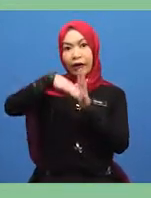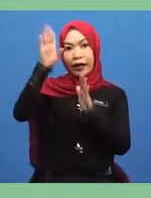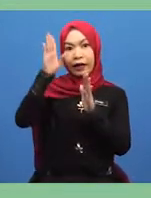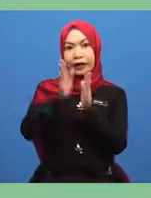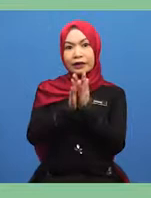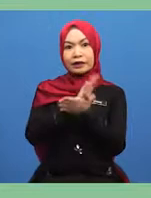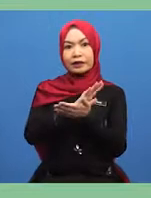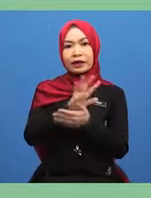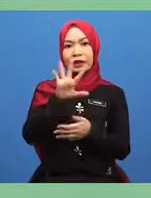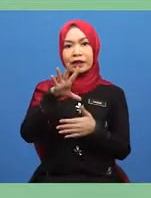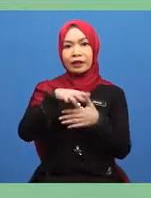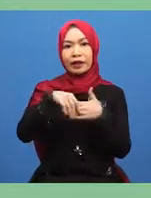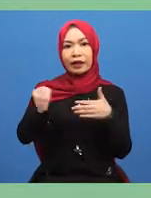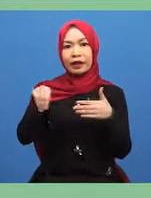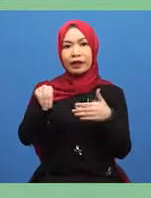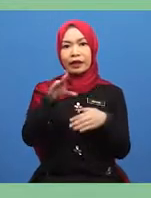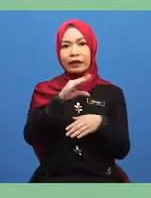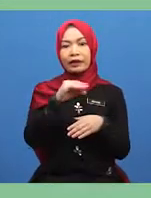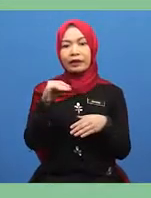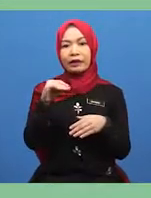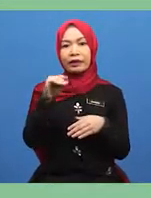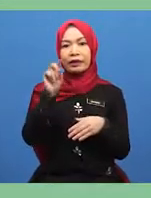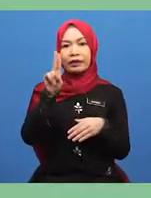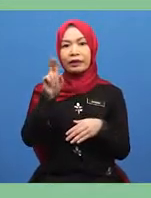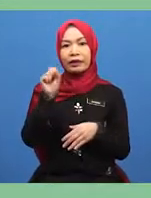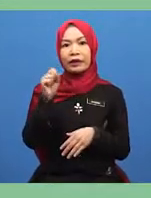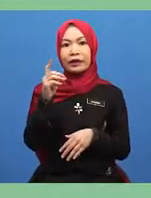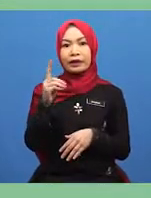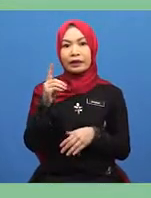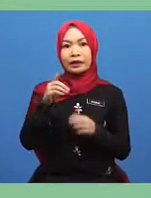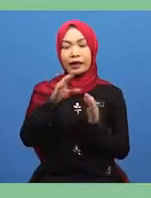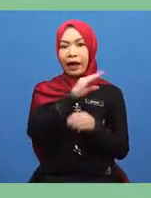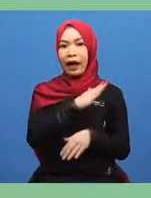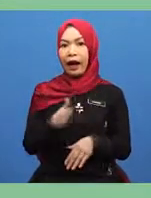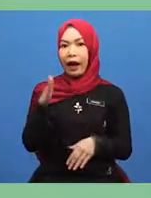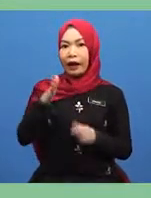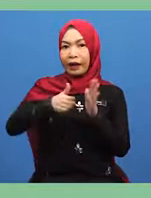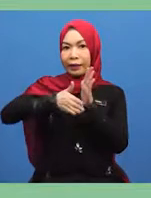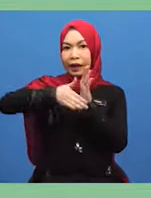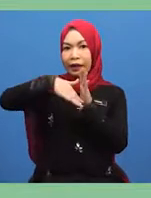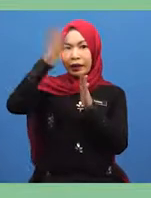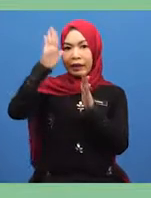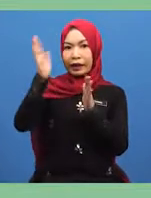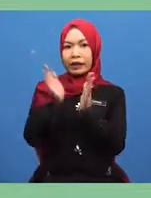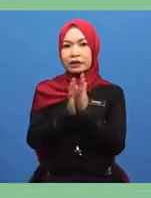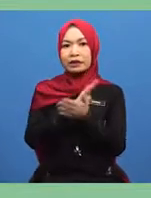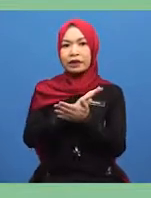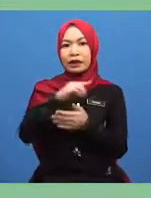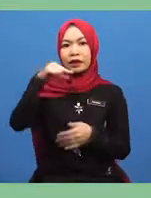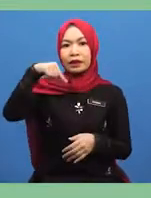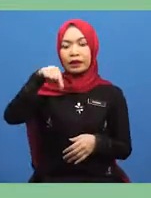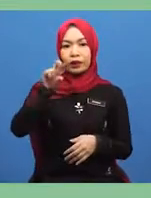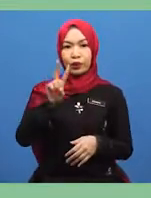kuantiti USD yang ditawarkan oleh orang Amerika Syarikat akan meningkat menjadi Q2. Apabila